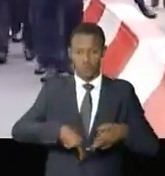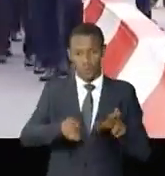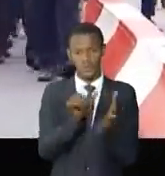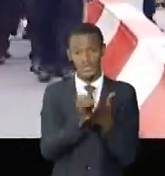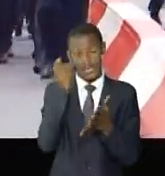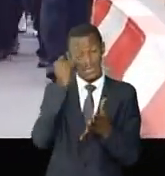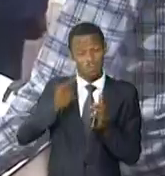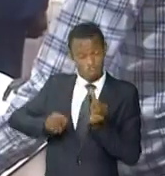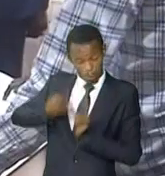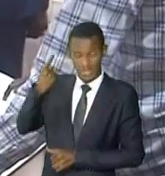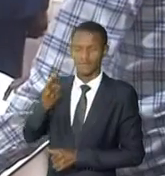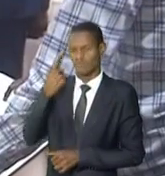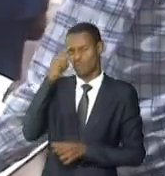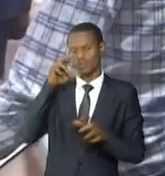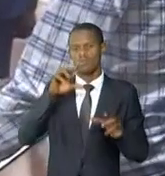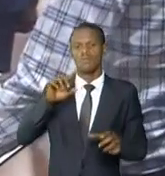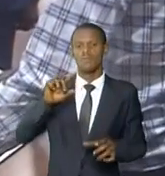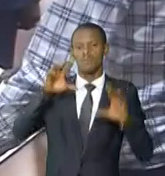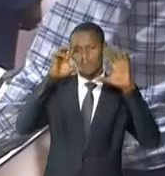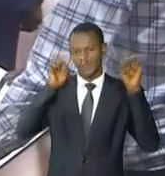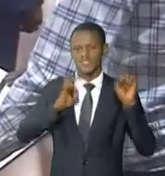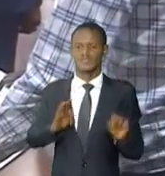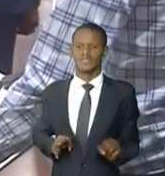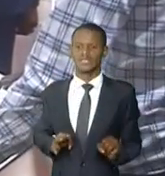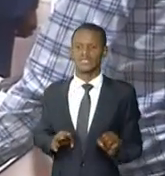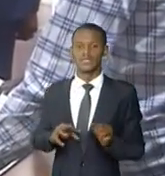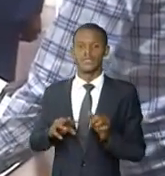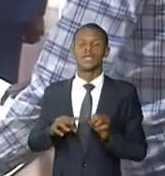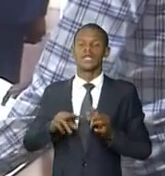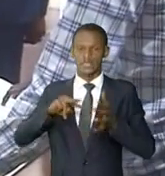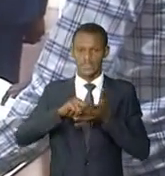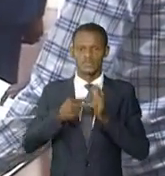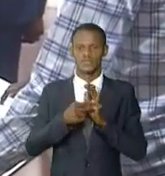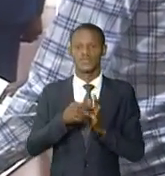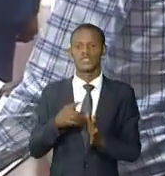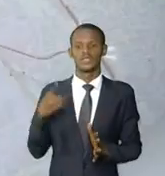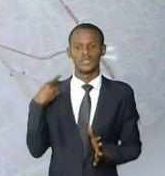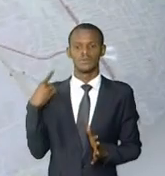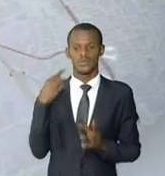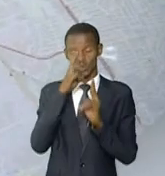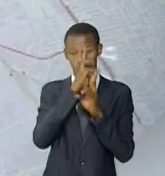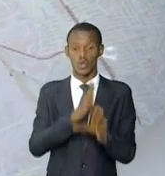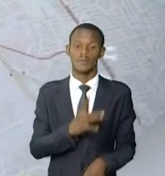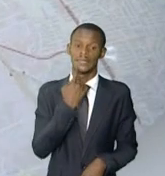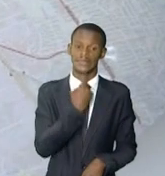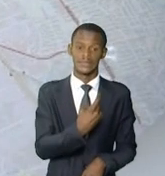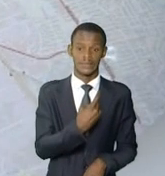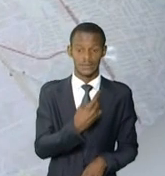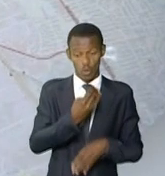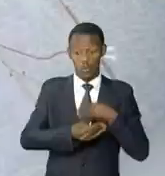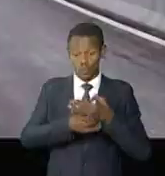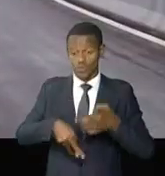Félix-Antoine Tshisekedi, pour l'honorable Godard Motemona, élu du Mouamba, elle représente une possibilité pour le développement de la